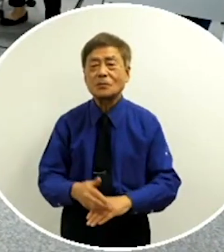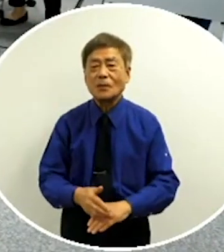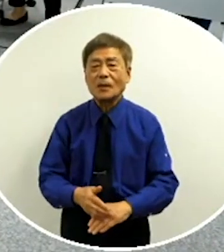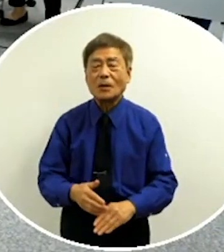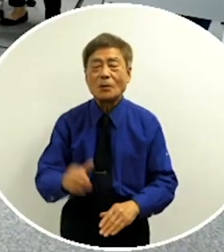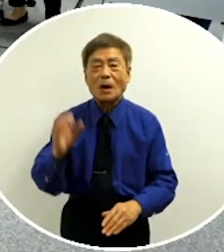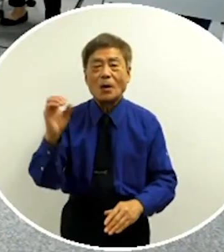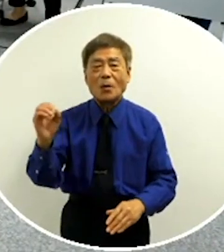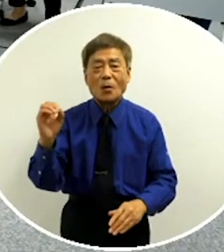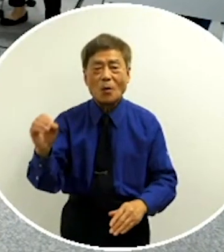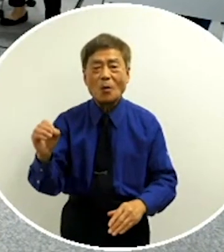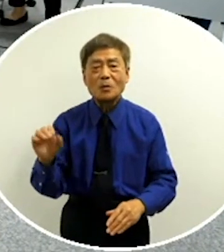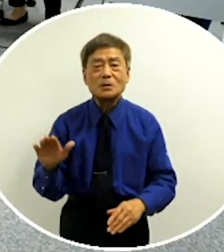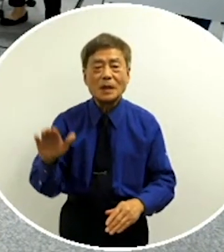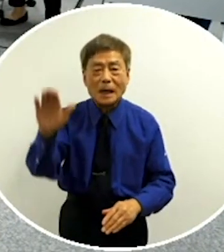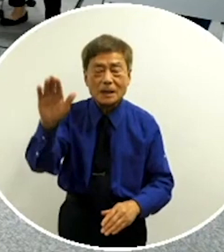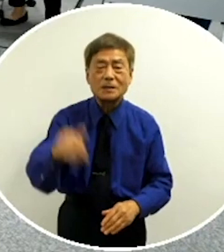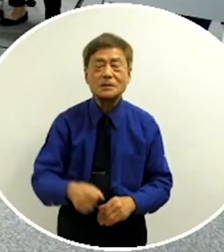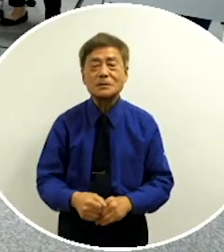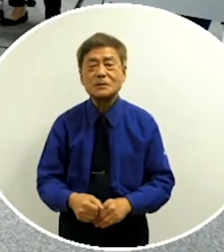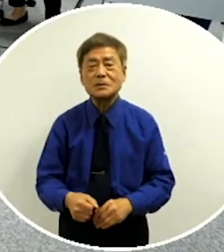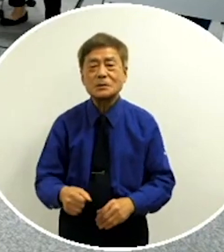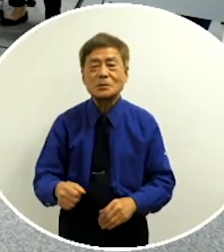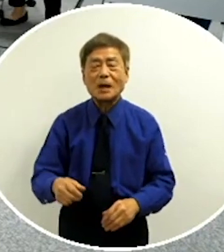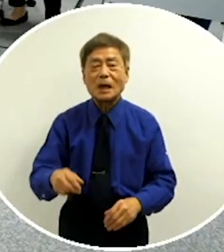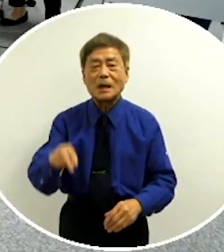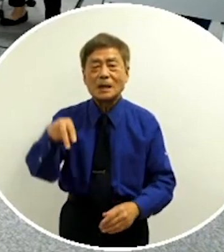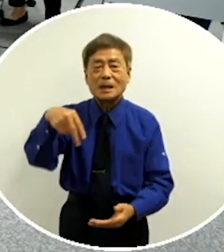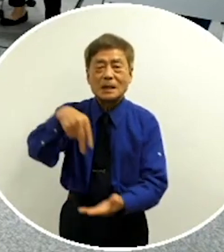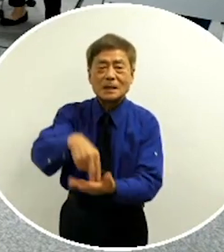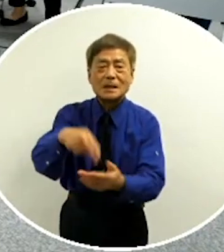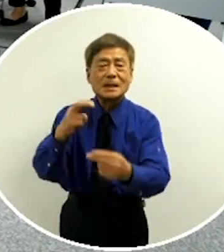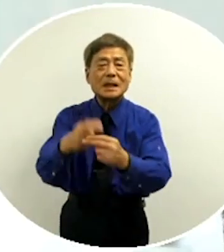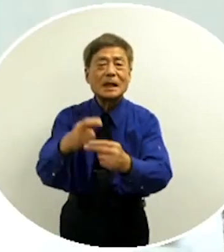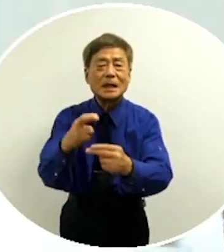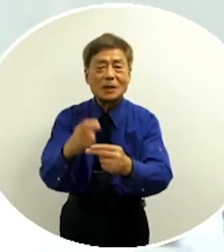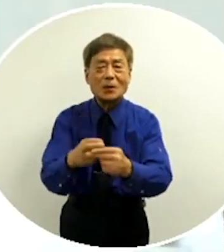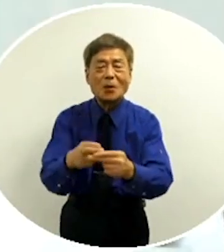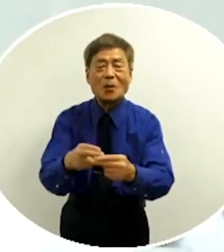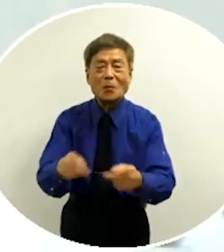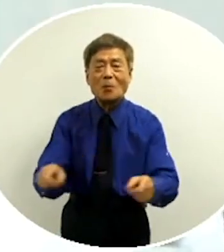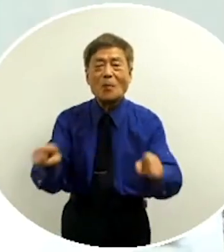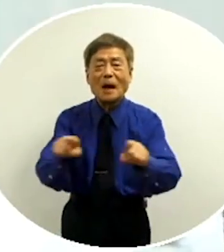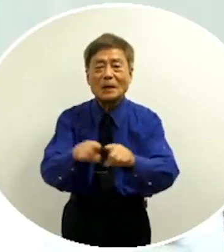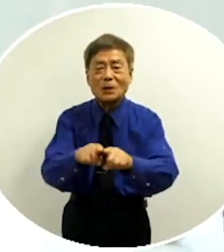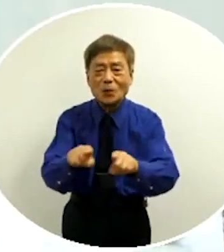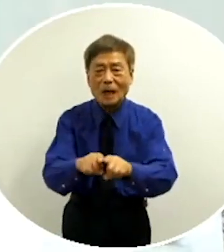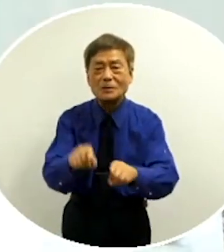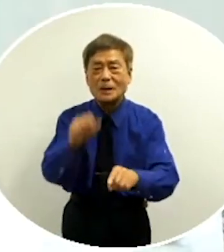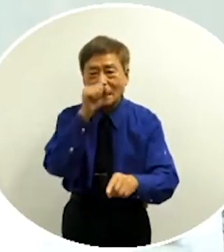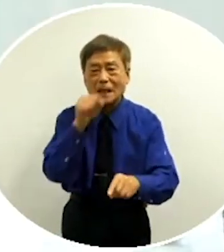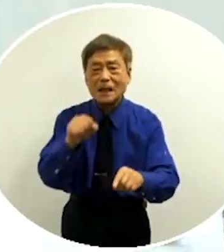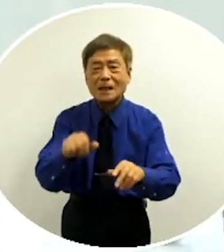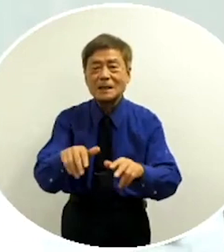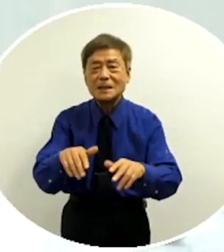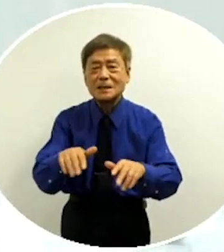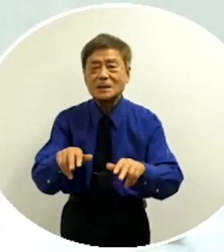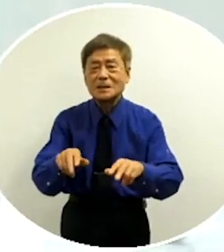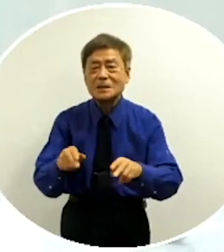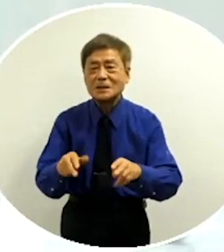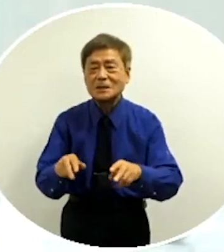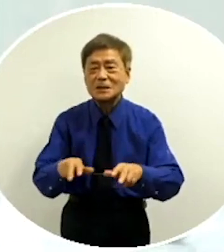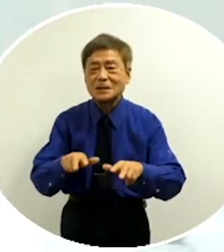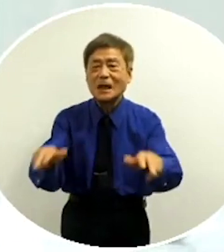あのパートナーズって私はいい制度だと思ってるんですがそうは言うもののやっぱりハ2階です